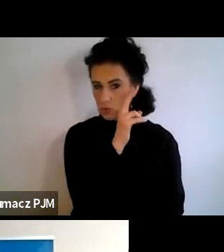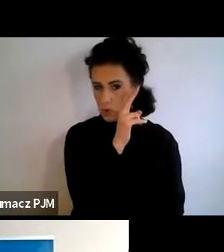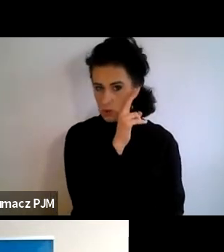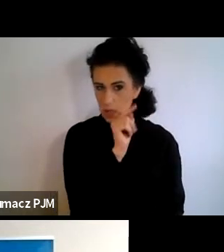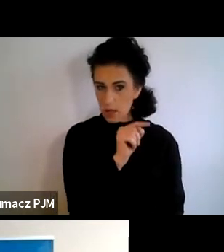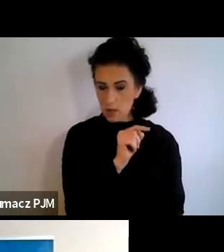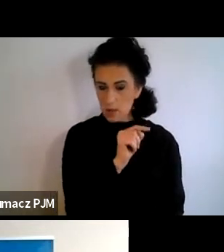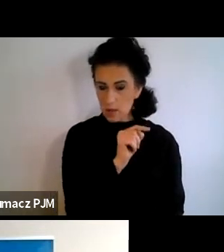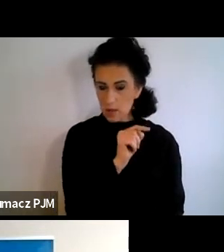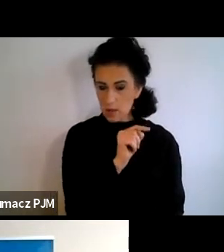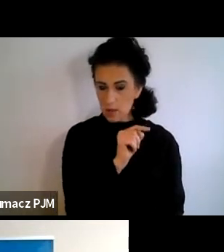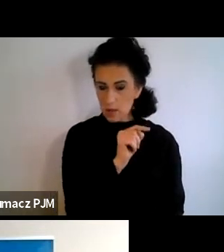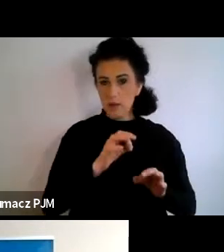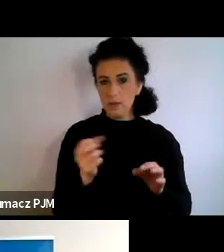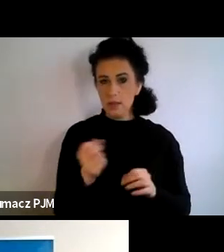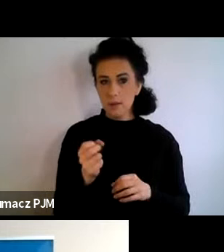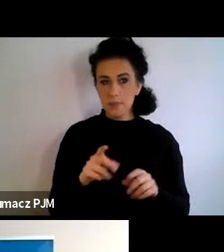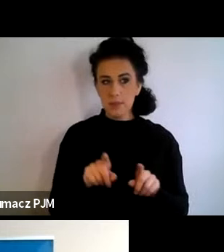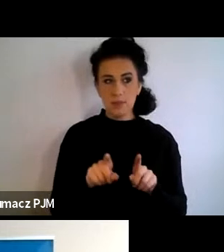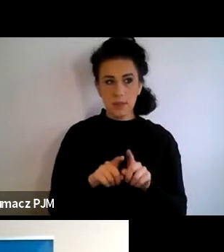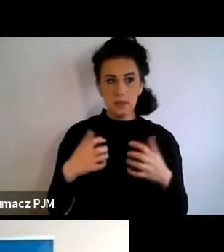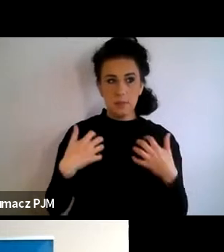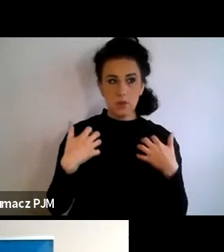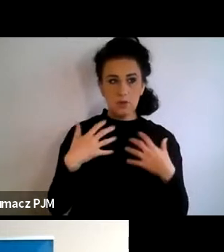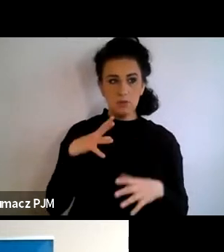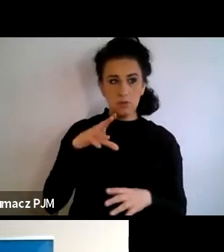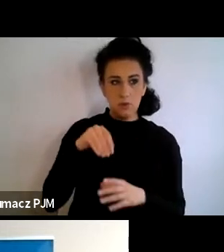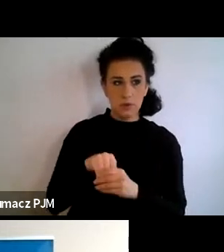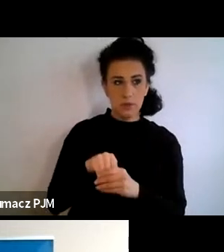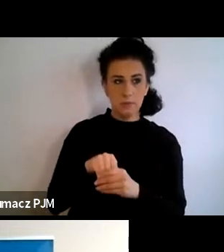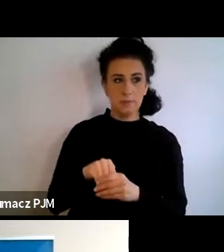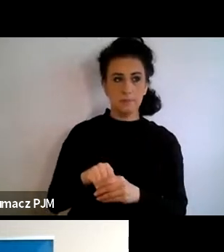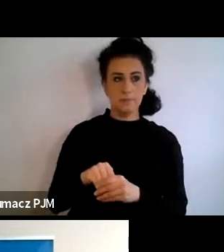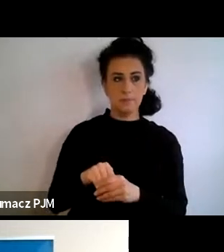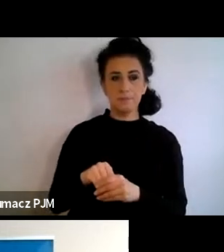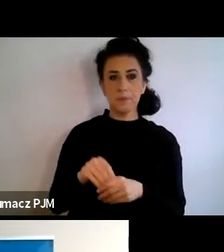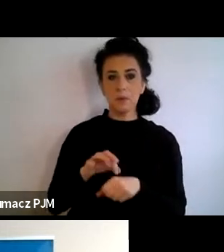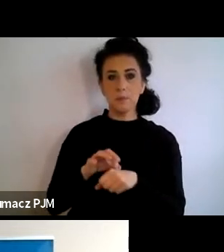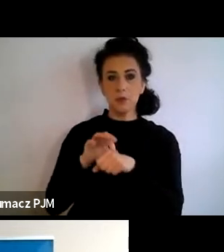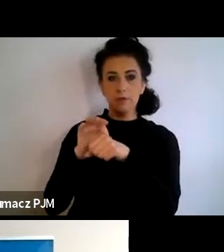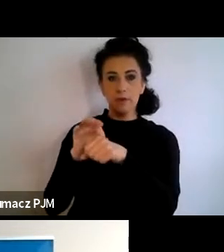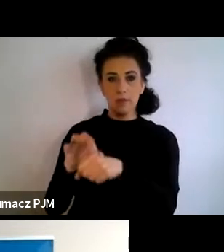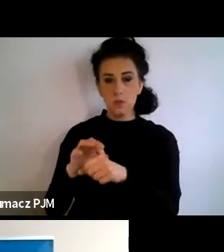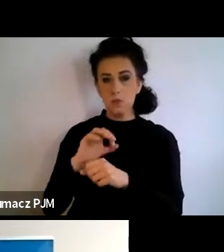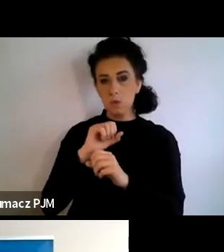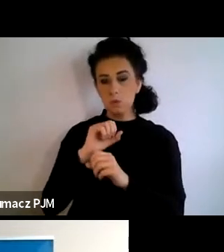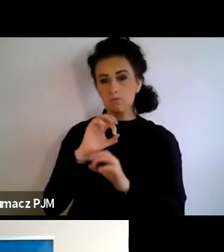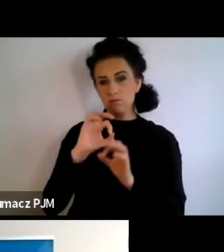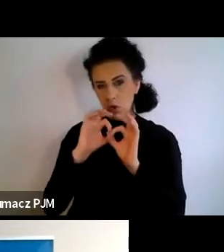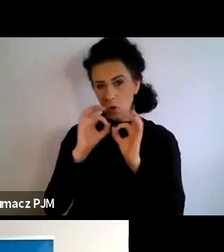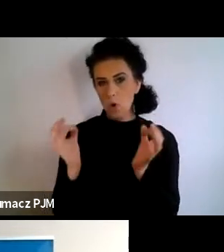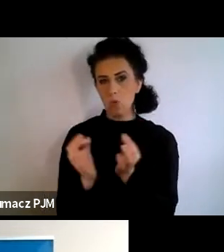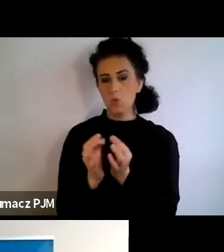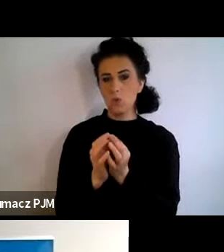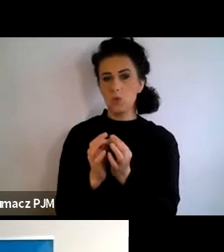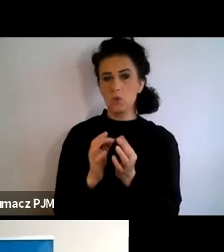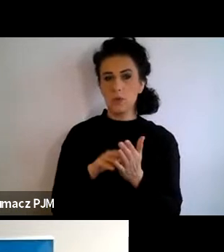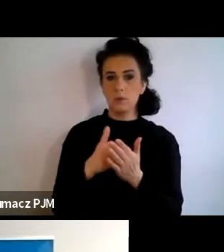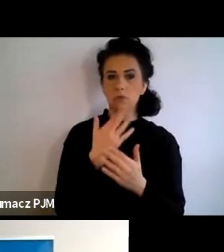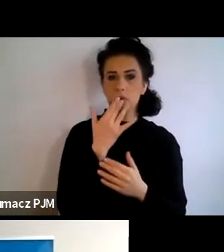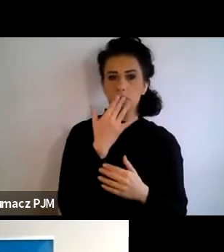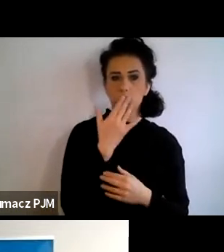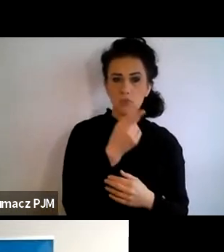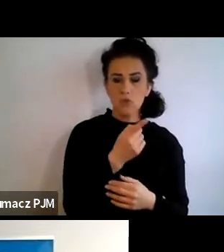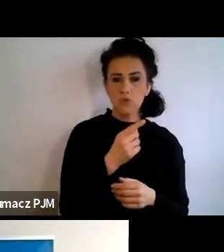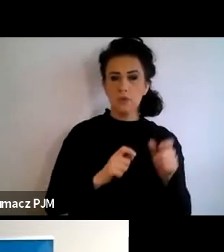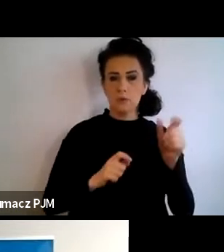przykład wyświetlać napisy na żywo, czyli to, co mówią prowadzący, czy w ogóle uczestnicy, paneliści, jest prezentowane od razu w